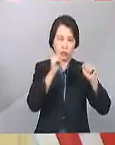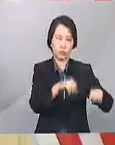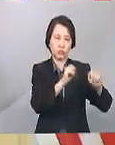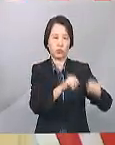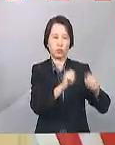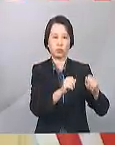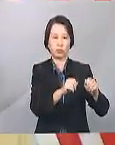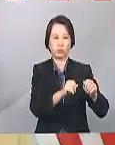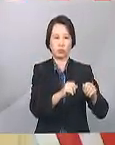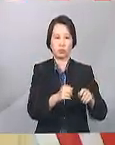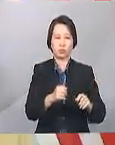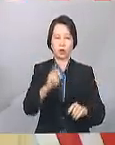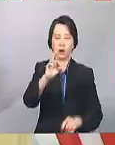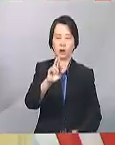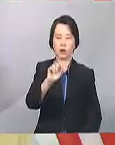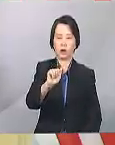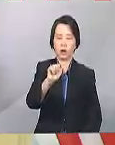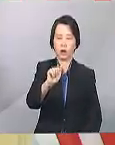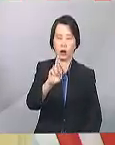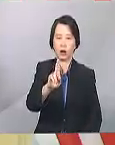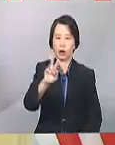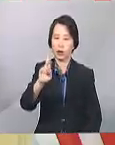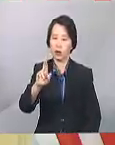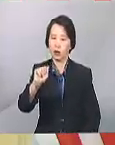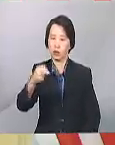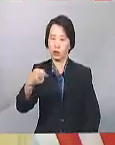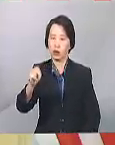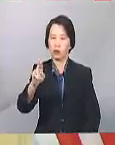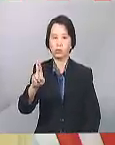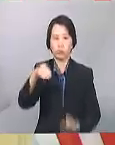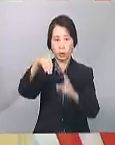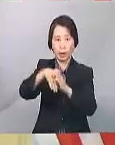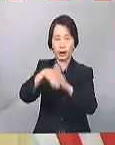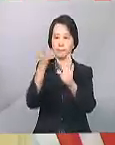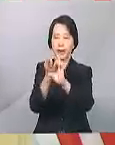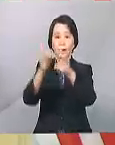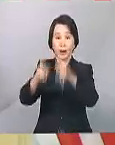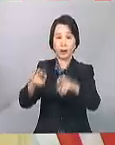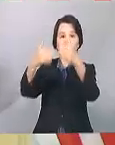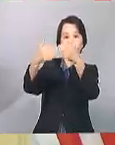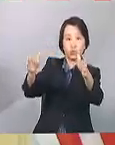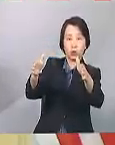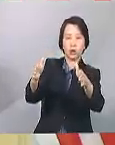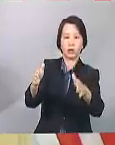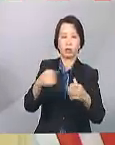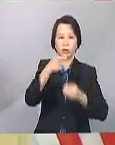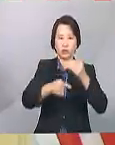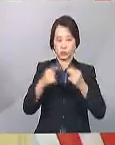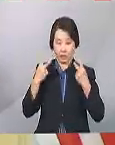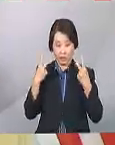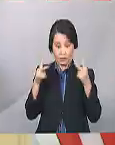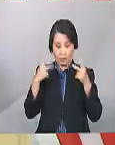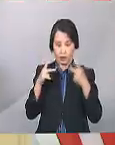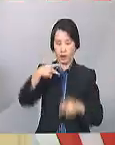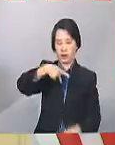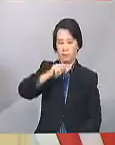benarkan Arahnu di dalam Bank Rakyat dibuka. Ya. Tentang kedai